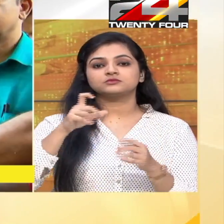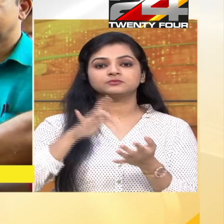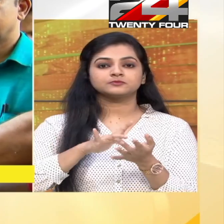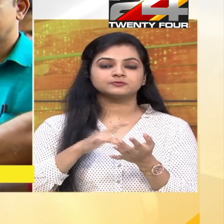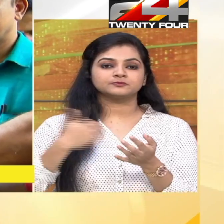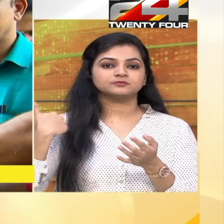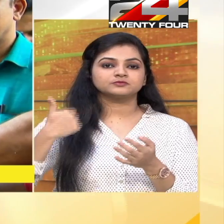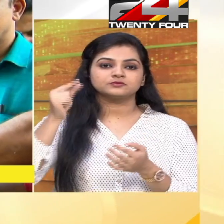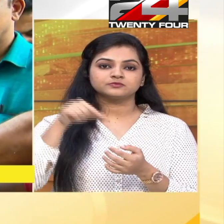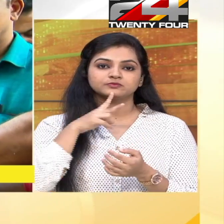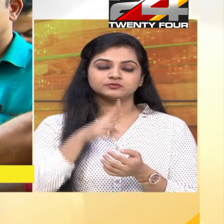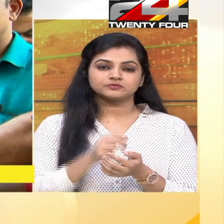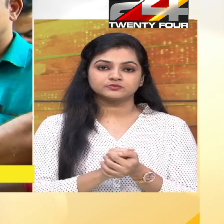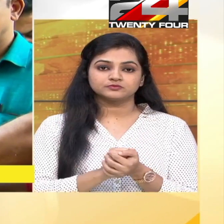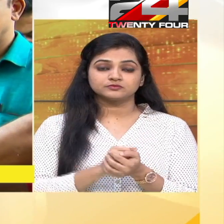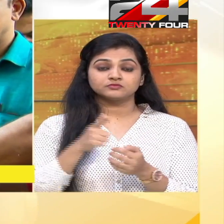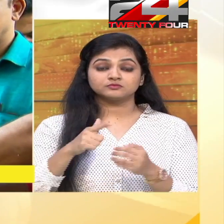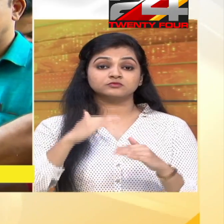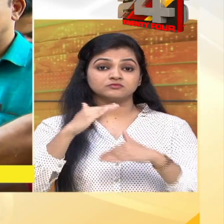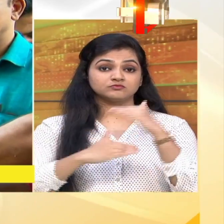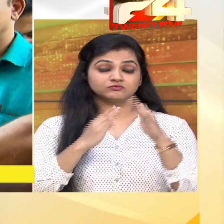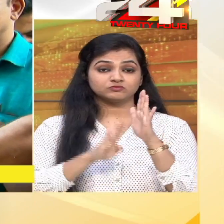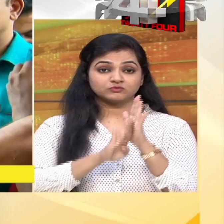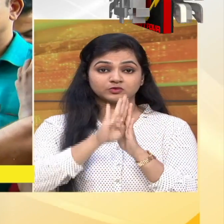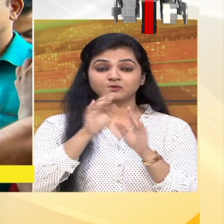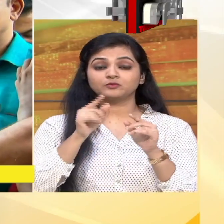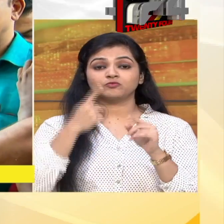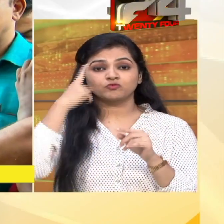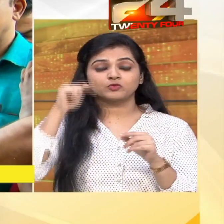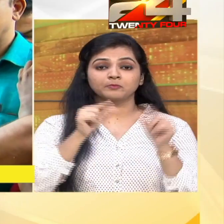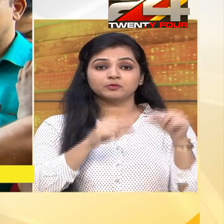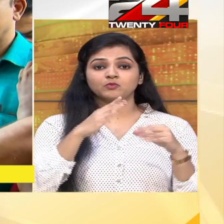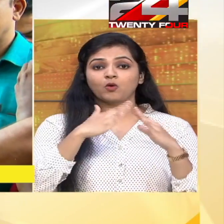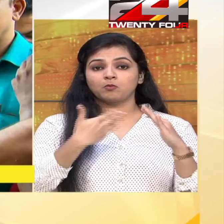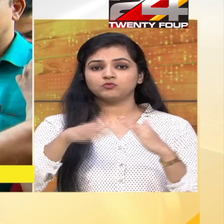പറഞ്ഞു. അദ്ദേഹം പറയുന്നത് വികസനത്തിന്റെ പേരിൽ ആരെയും കുടിയിറക്കില്ല എന്നാണ്.